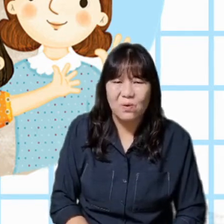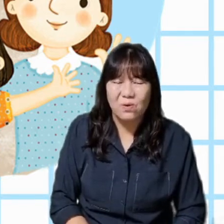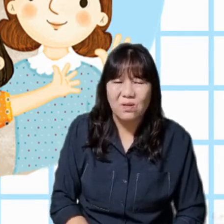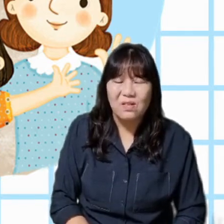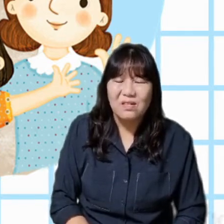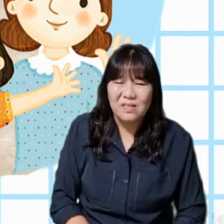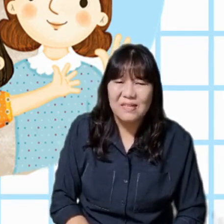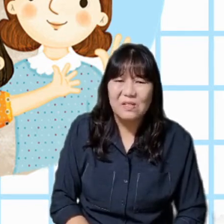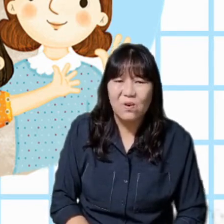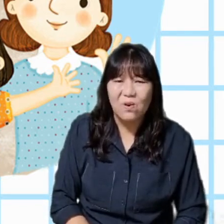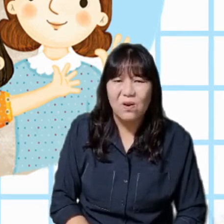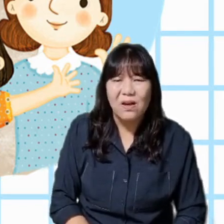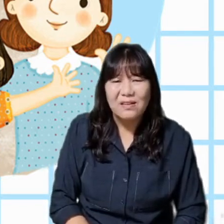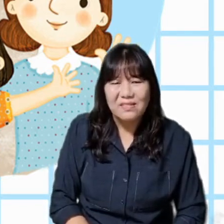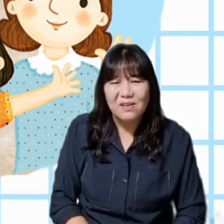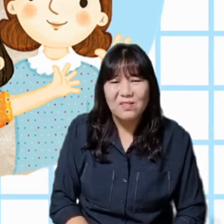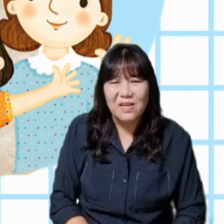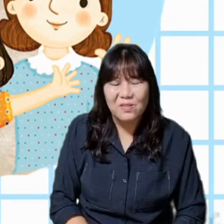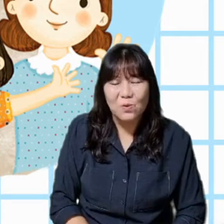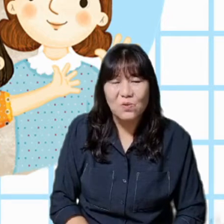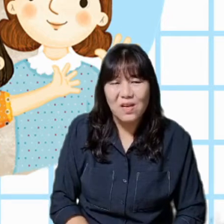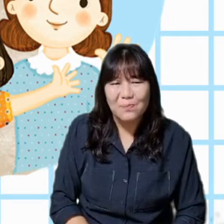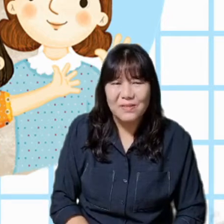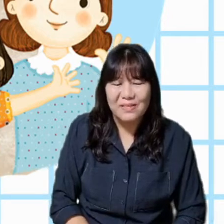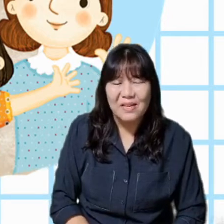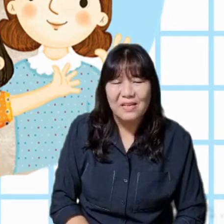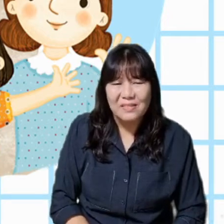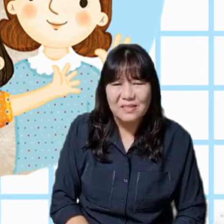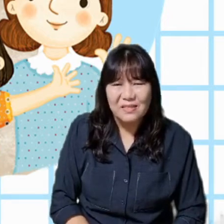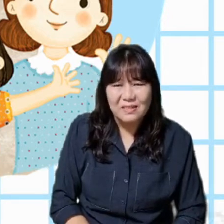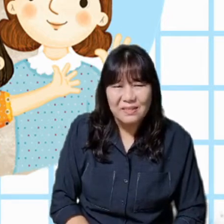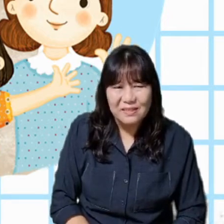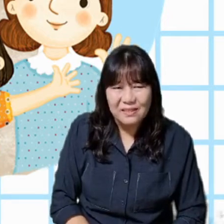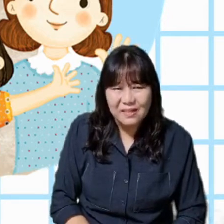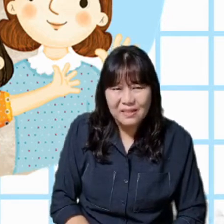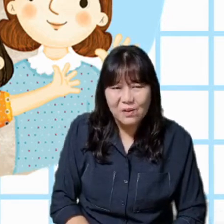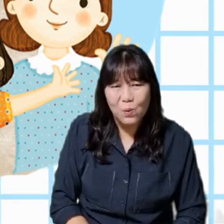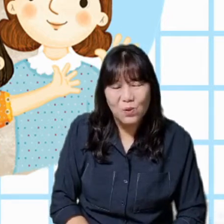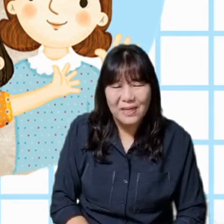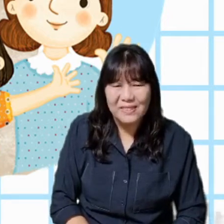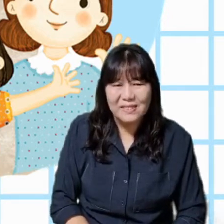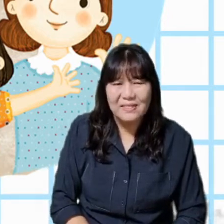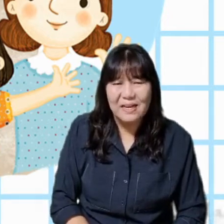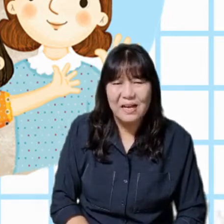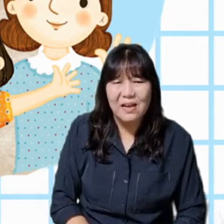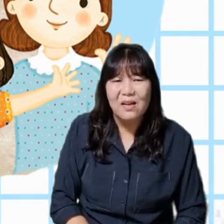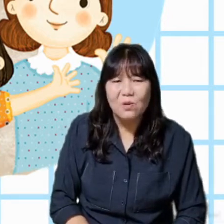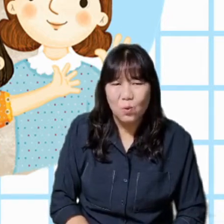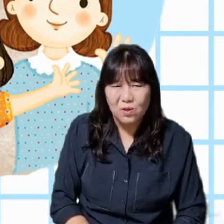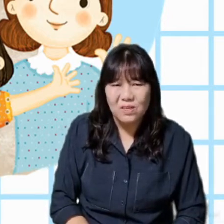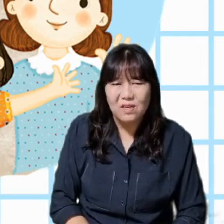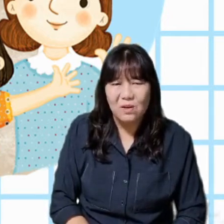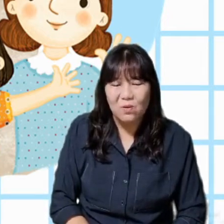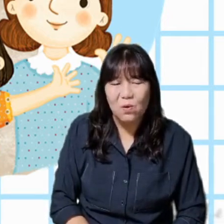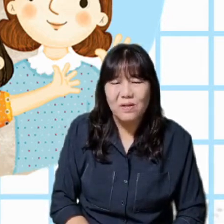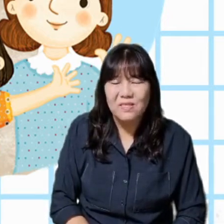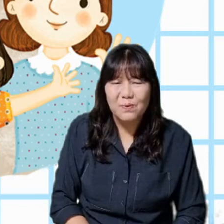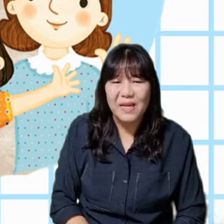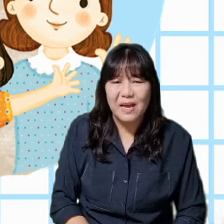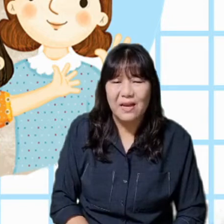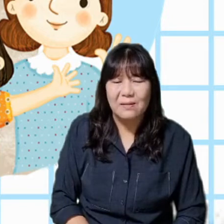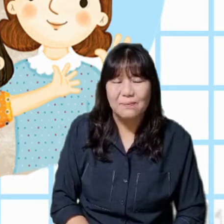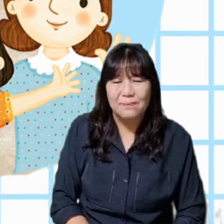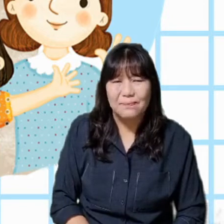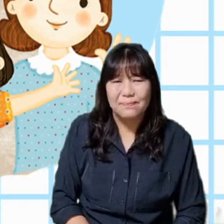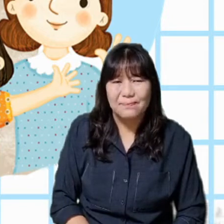같아요. 그래서 그것의 소중함을 깨닫고 다시 찾아 돌이키려고